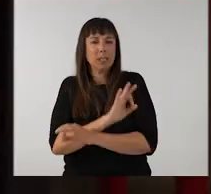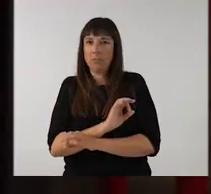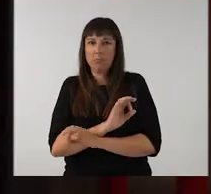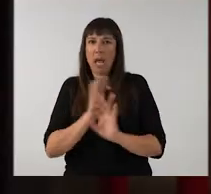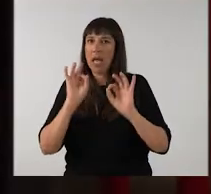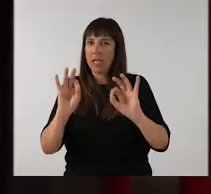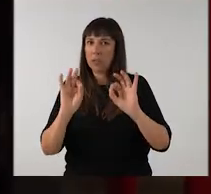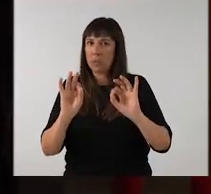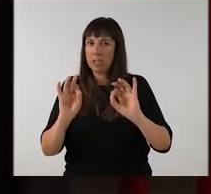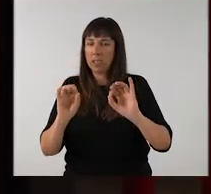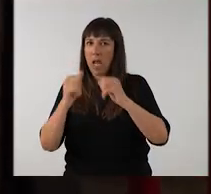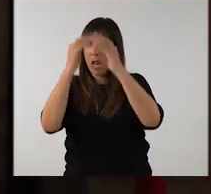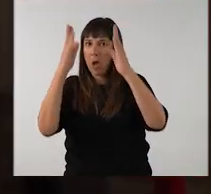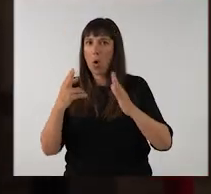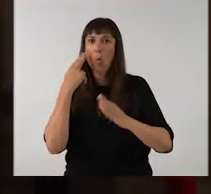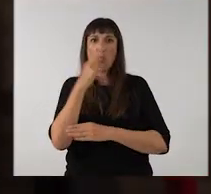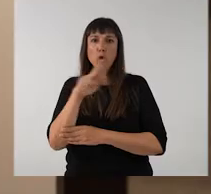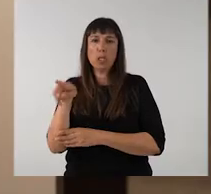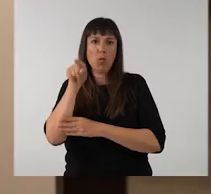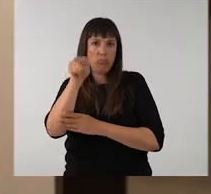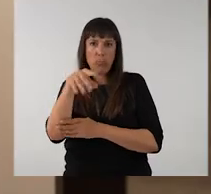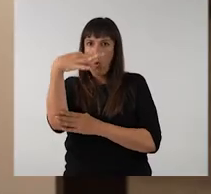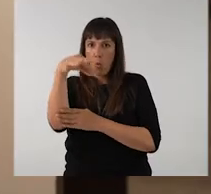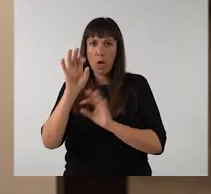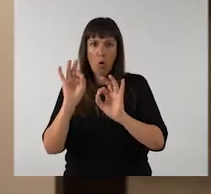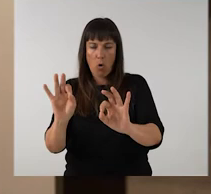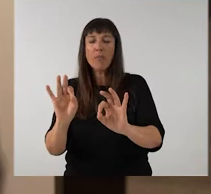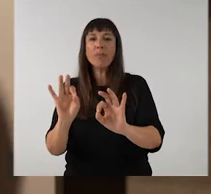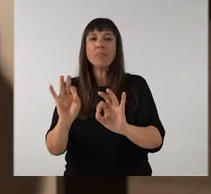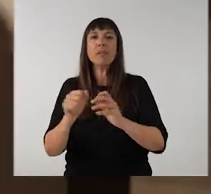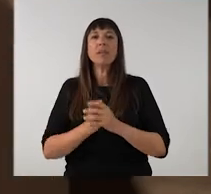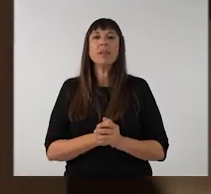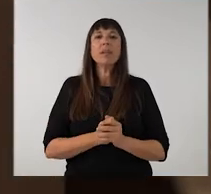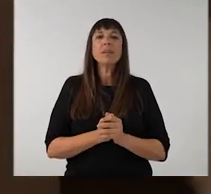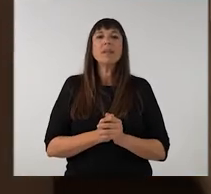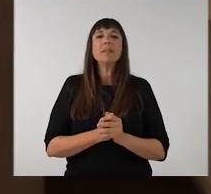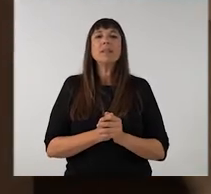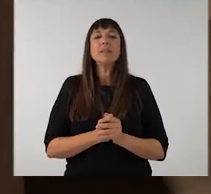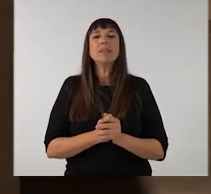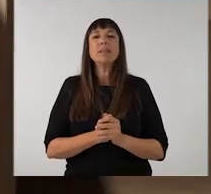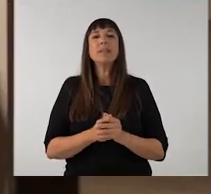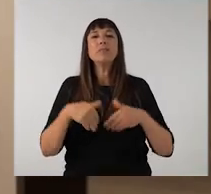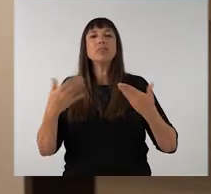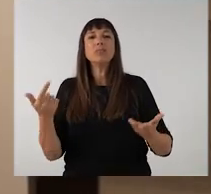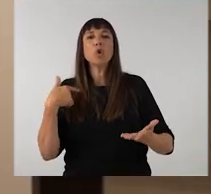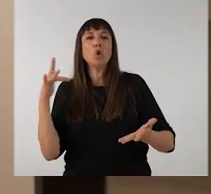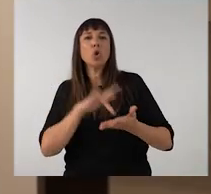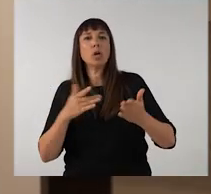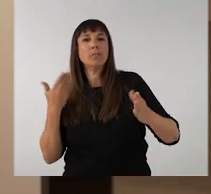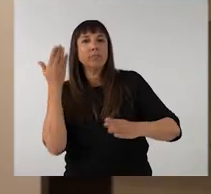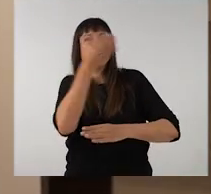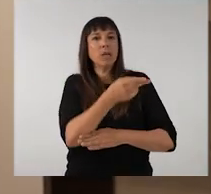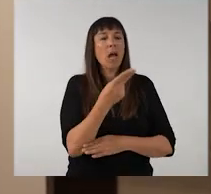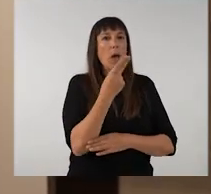moment on es presentava l'exposició i d'aquell museu o d'aquell centre d'art, vaig fer una